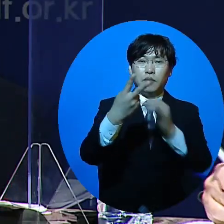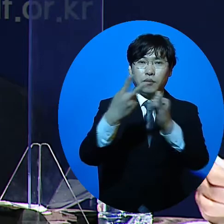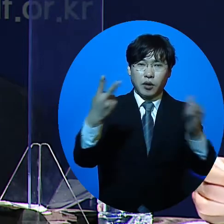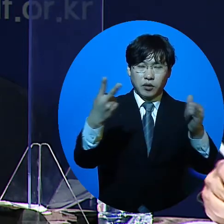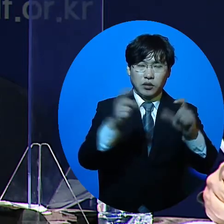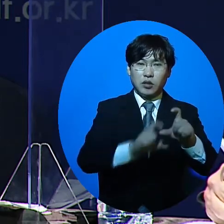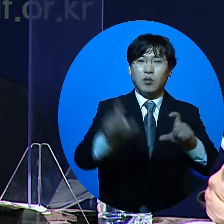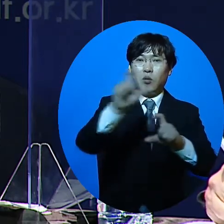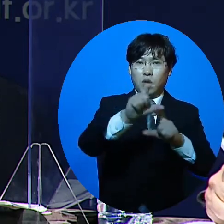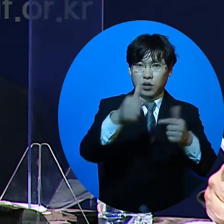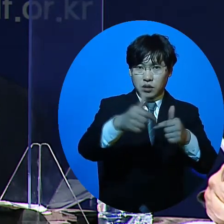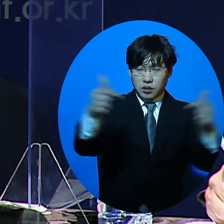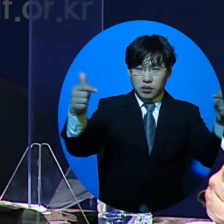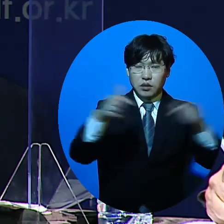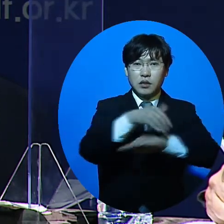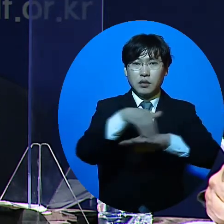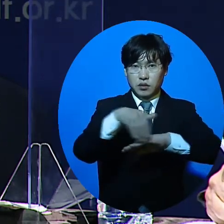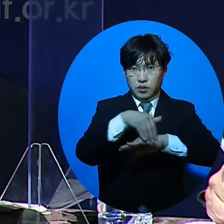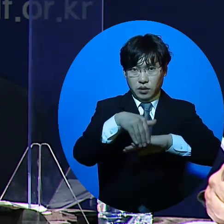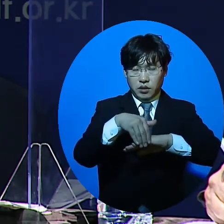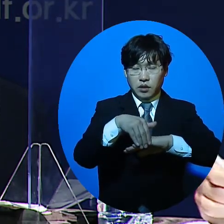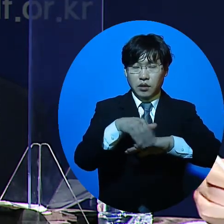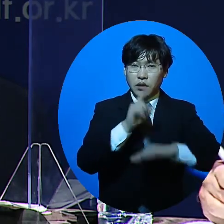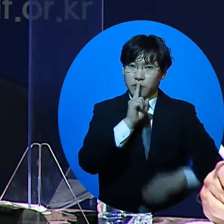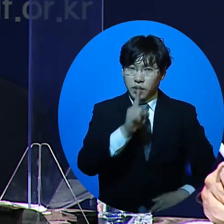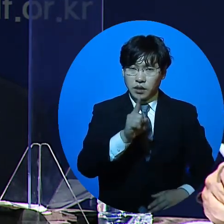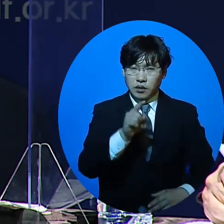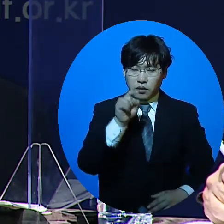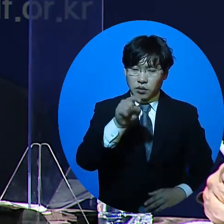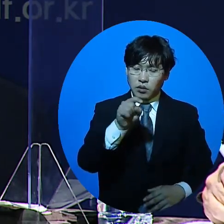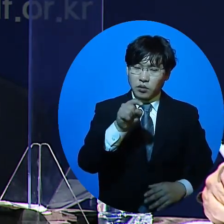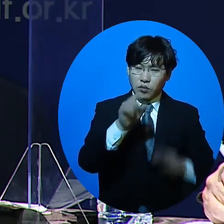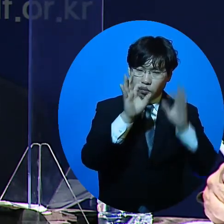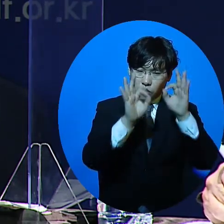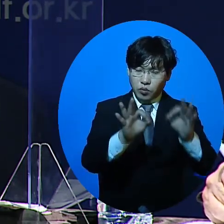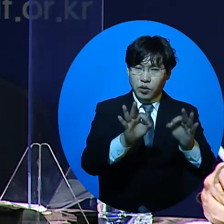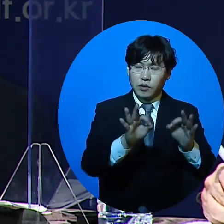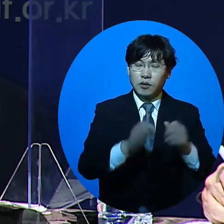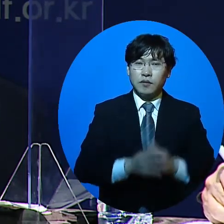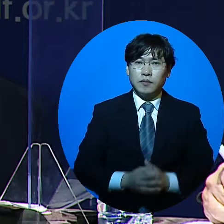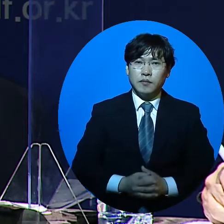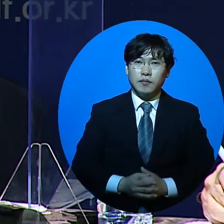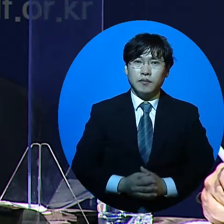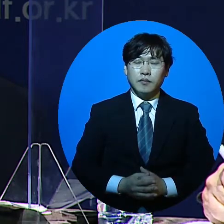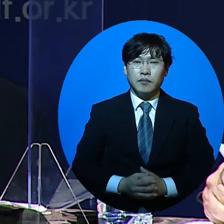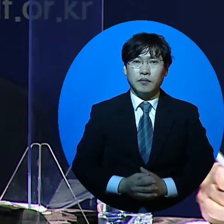1,200명으로 확충을 한다는 정책에 대해서